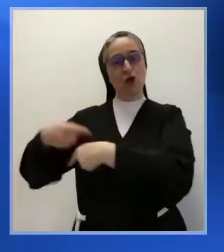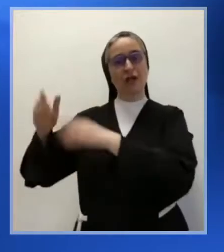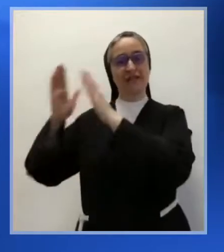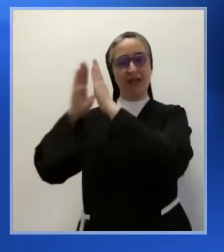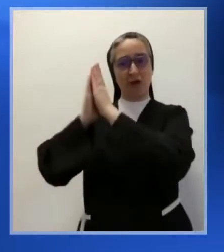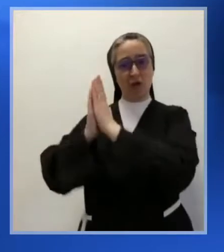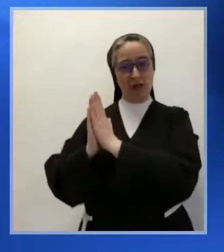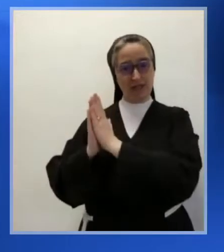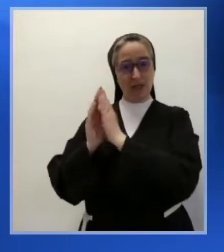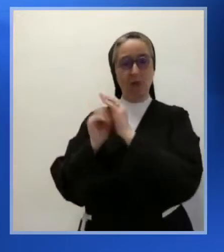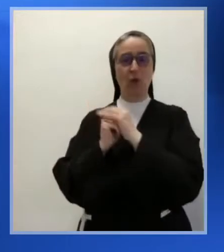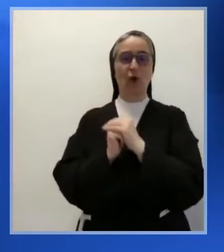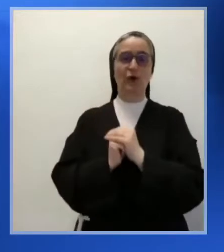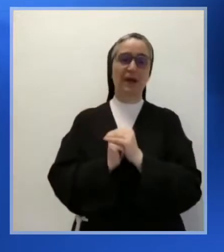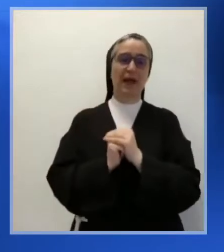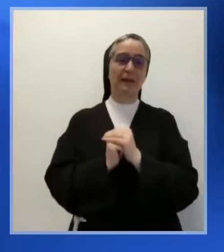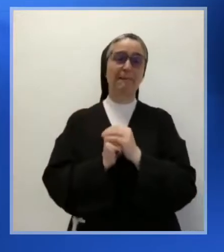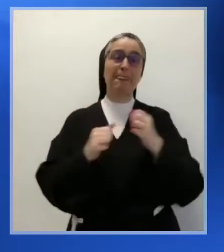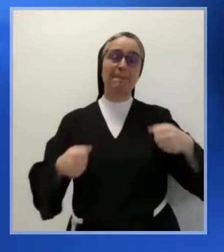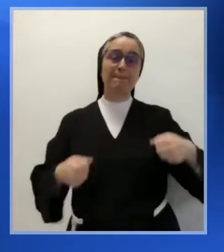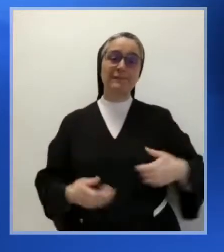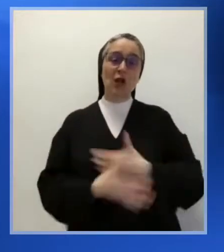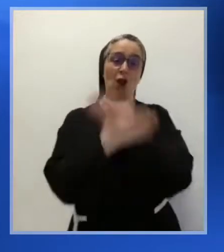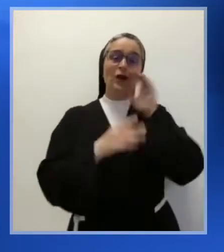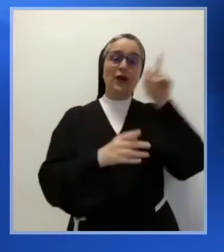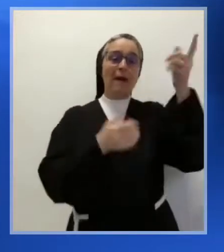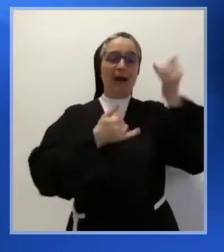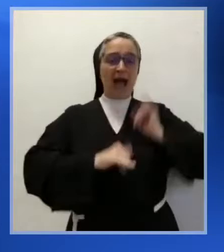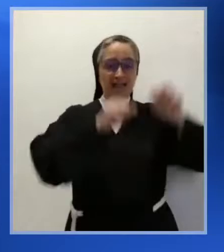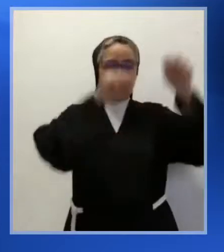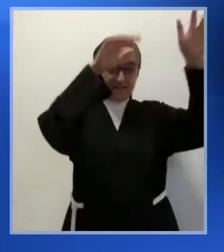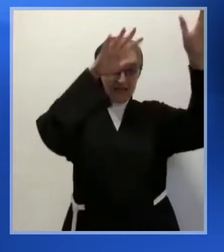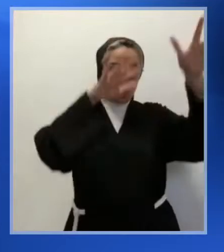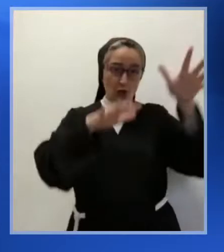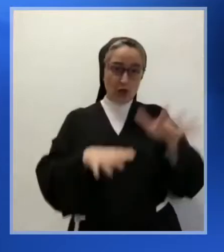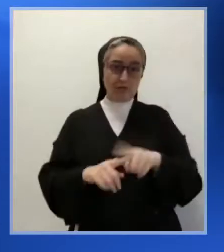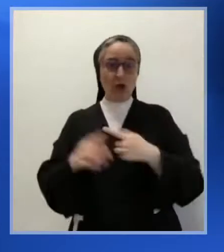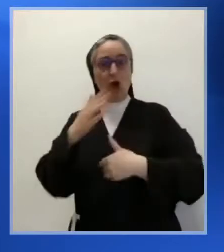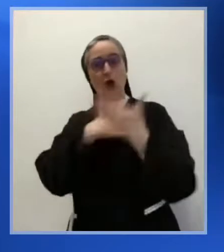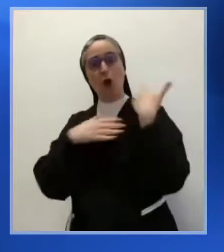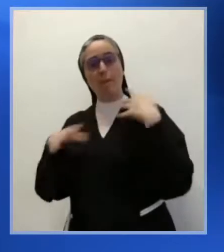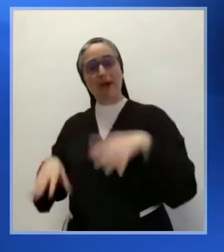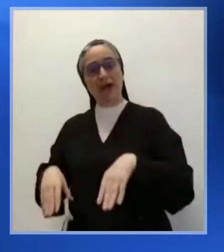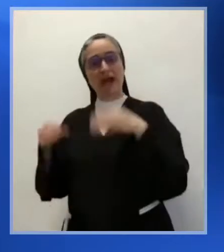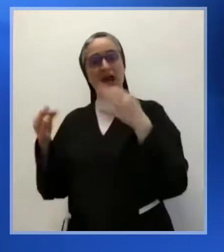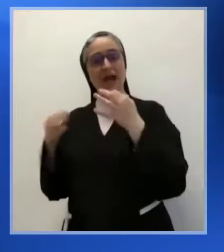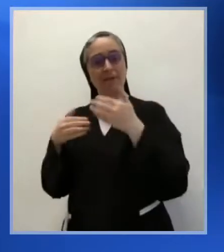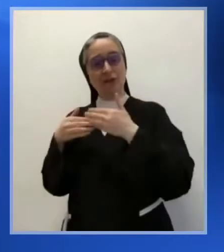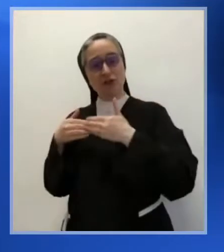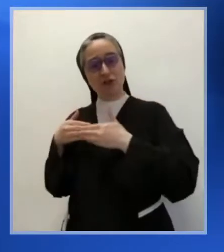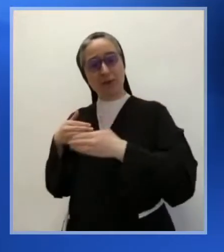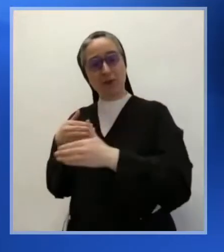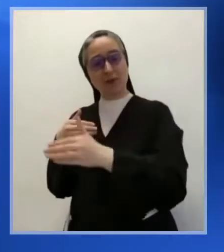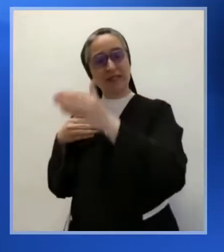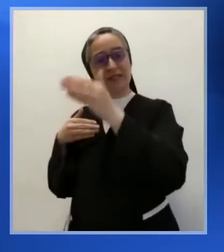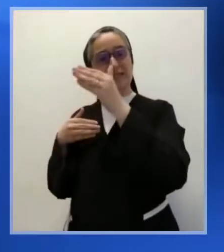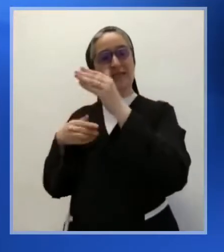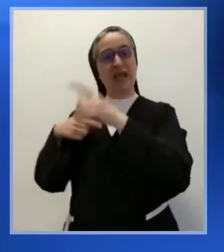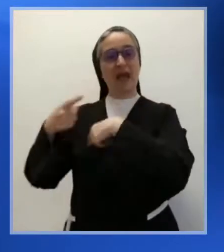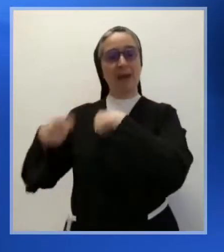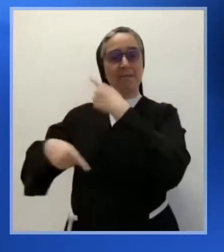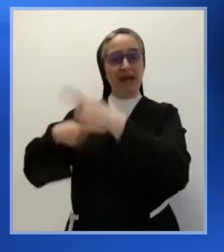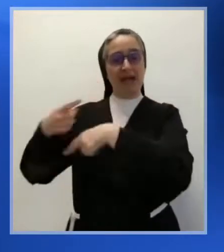in saecula saeculorum. Amen. Gloria Patri et Filio et Spiritui Sancto. Sicut erat in principio, et nunc